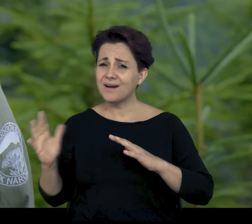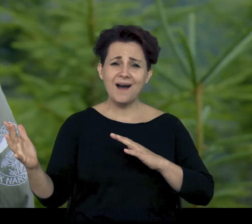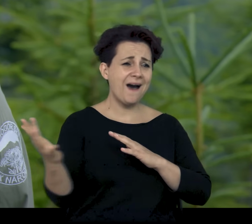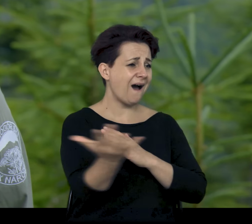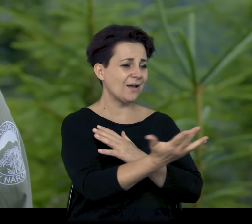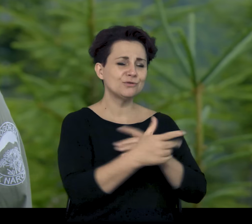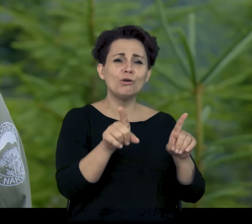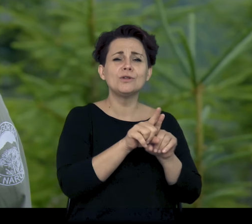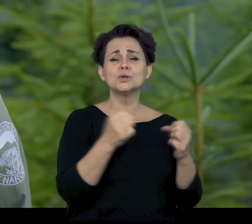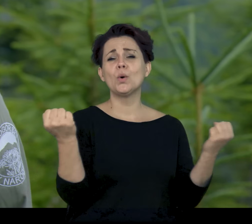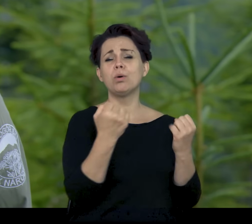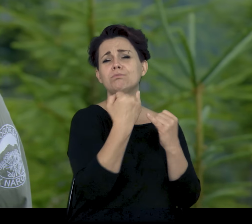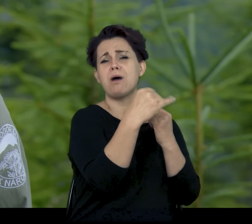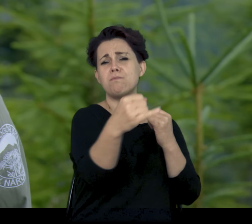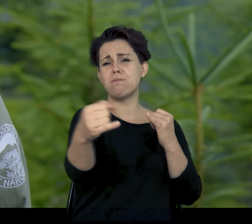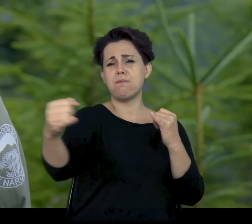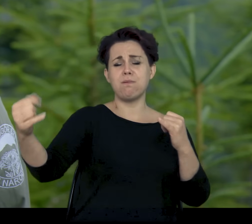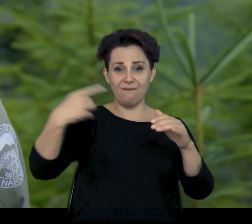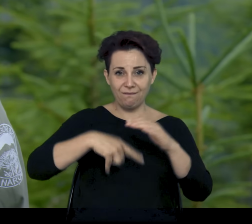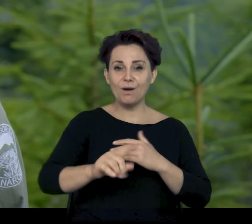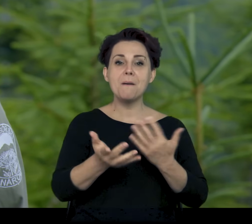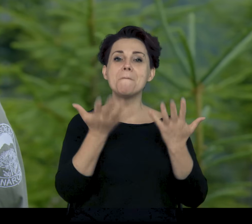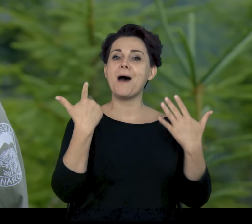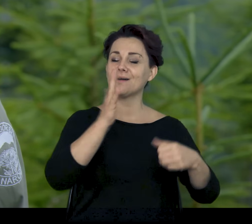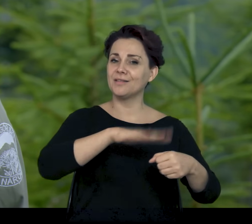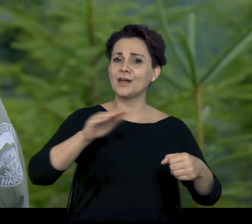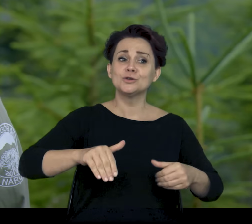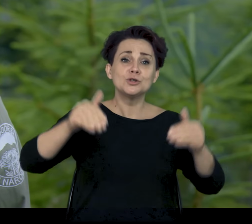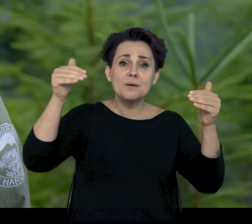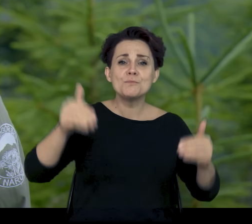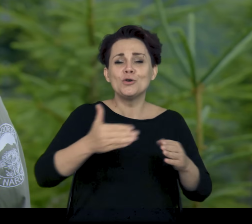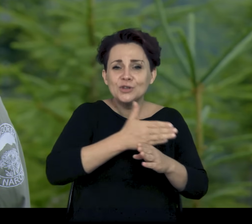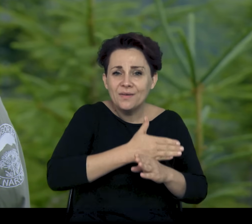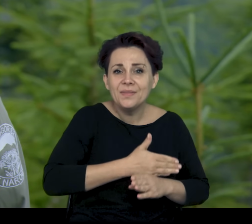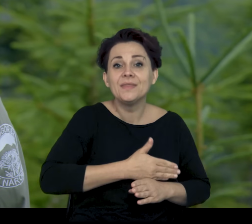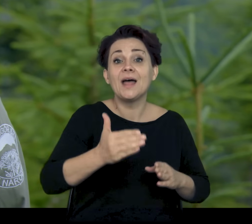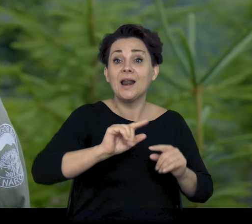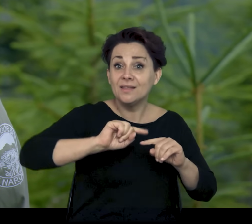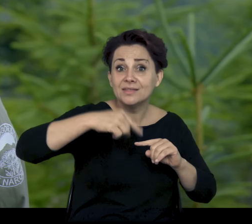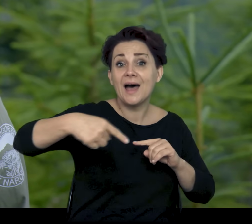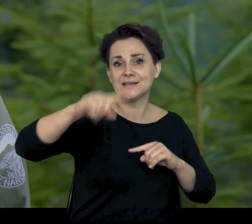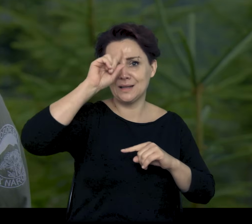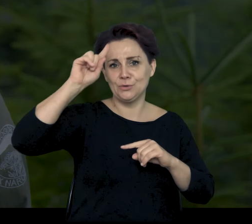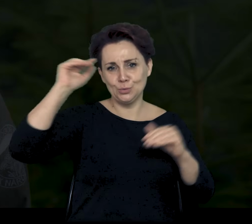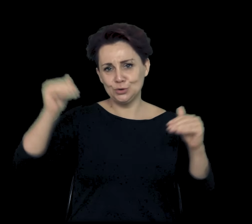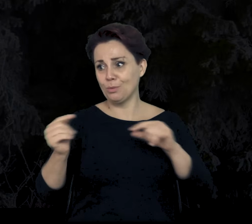i niezwykła różnorodność Babiogórskiego Parku Narodowego mogła fascynować również kolejne